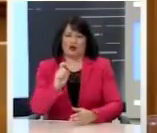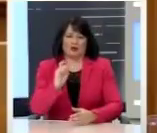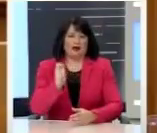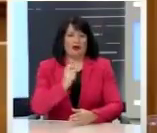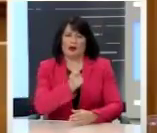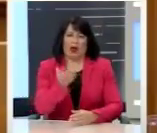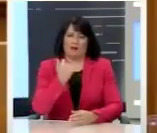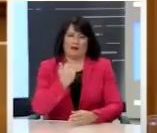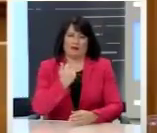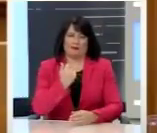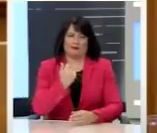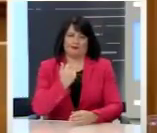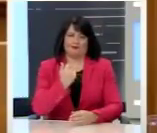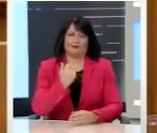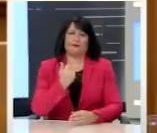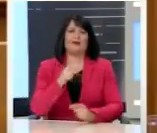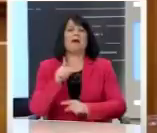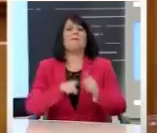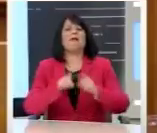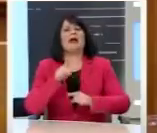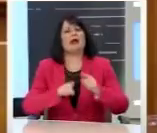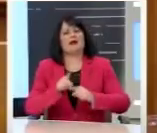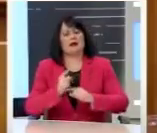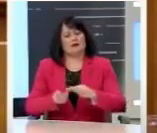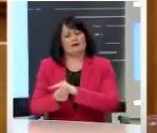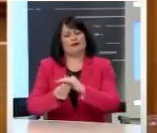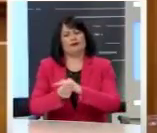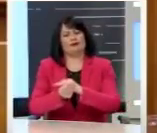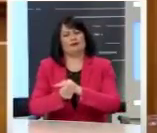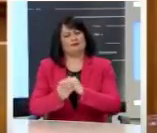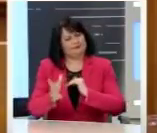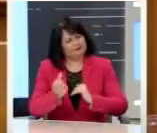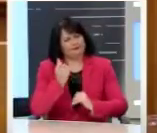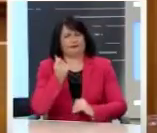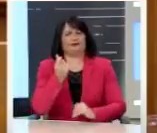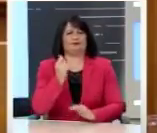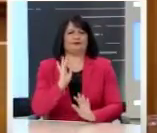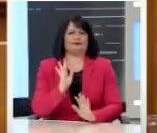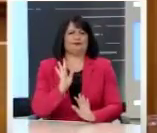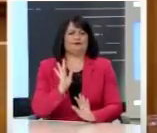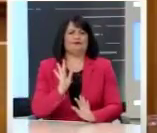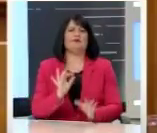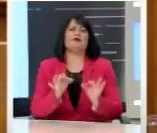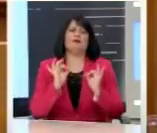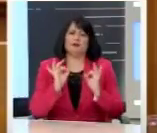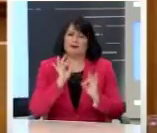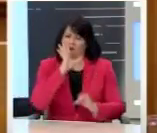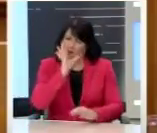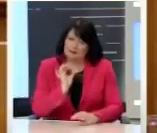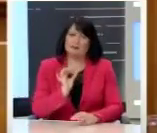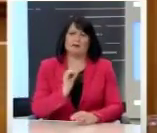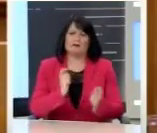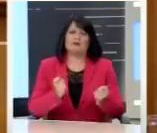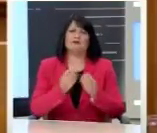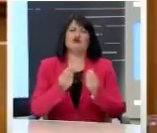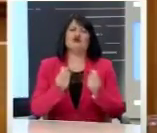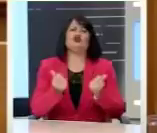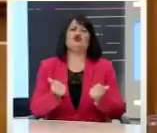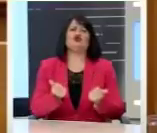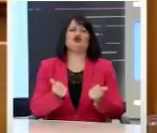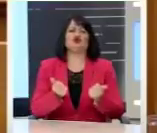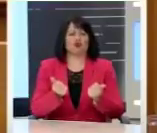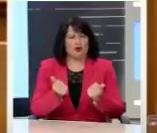άλλοι. Αλλά κάποιοι άλλοι τα πήρανε. Και όχι απλώς τα πήρανε, αλλά λειτουργούν πραγματικά ως